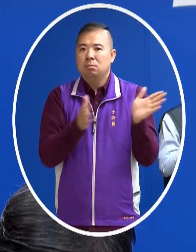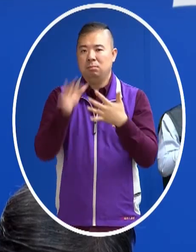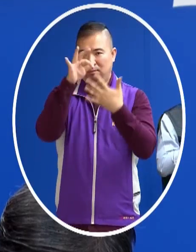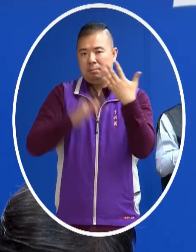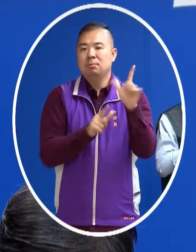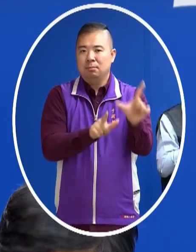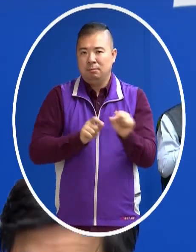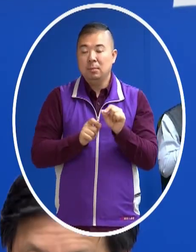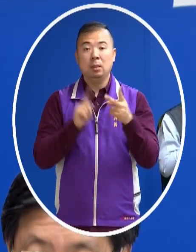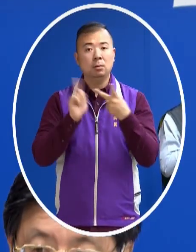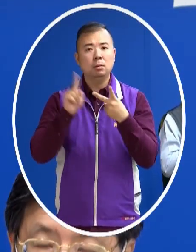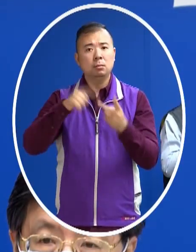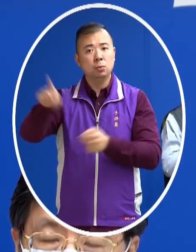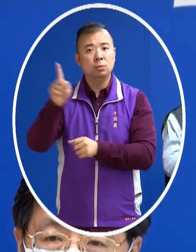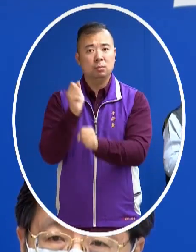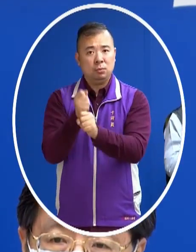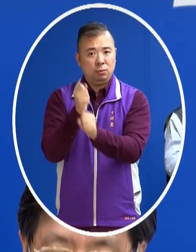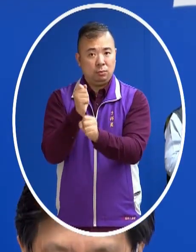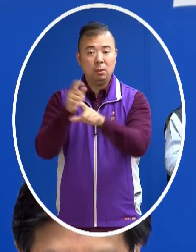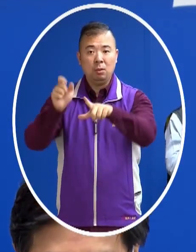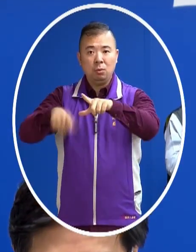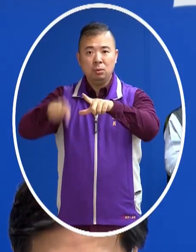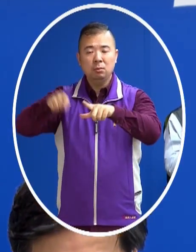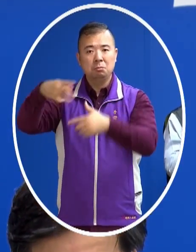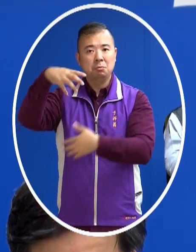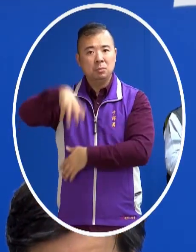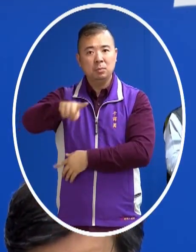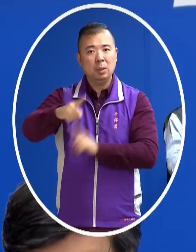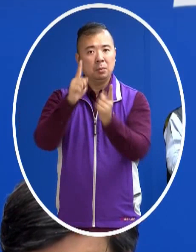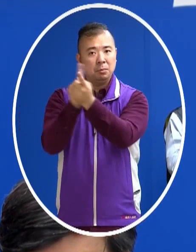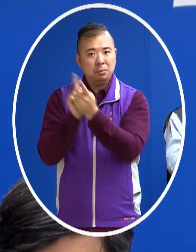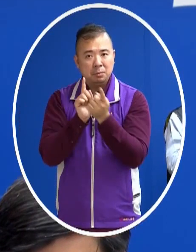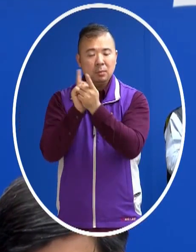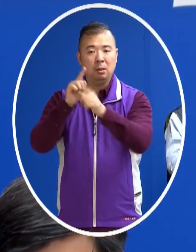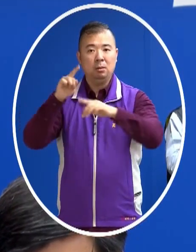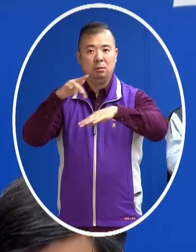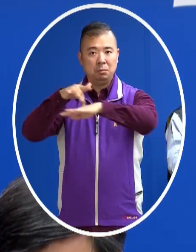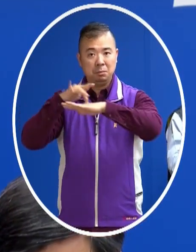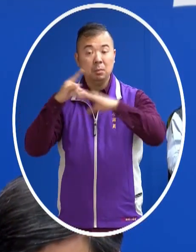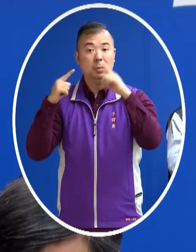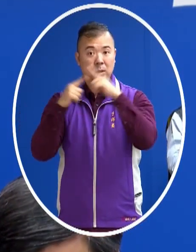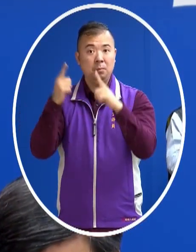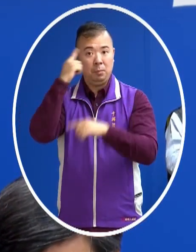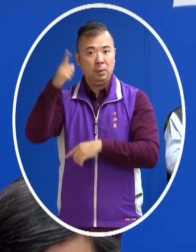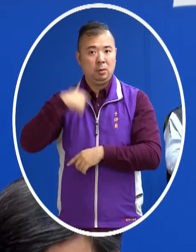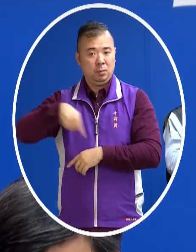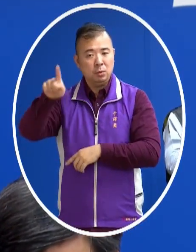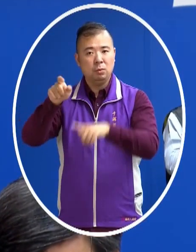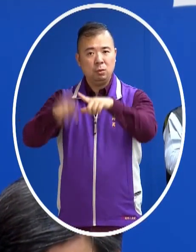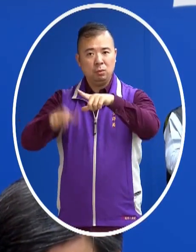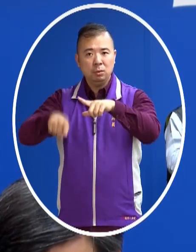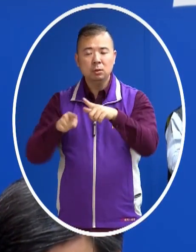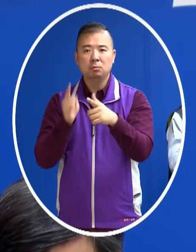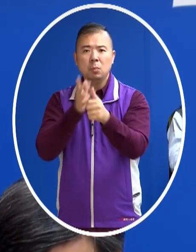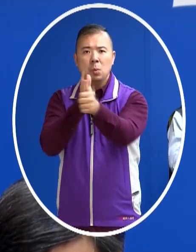在公司的接触的这个的人，我们还明天才会去他的公司去框列啊、